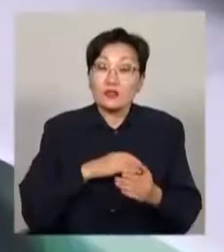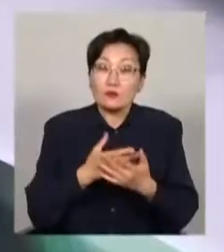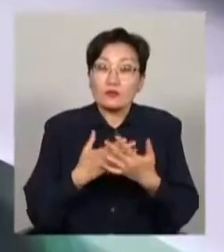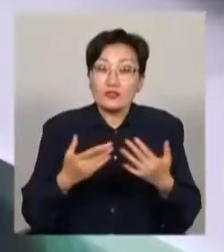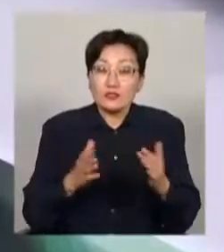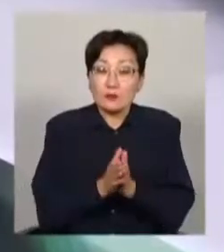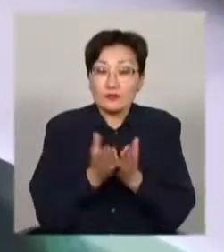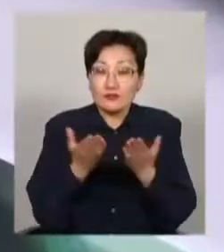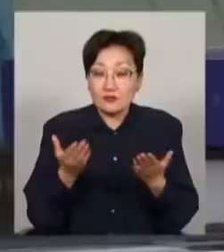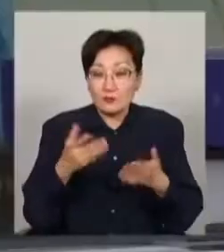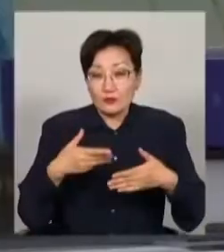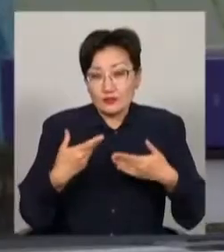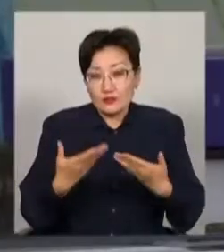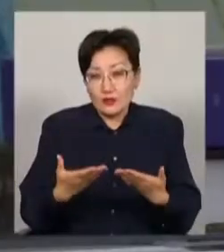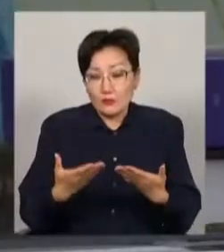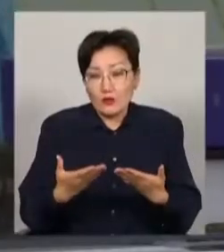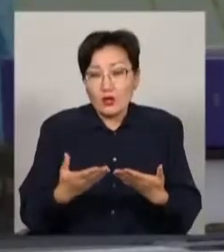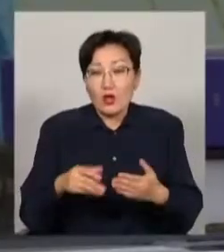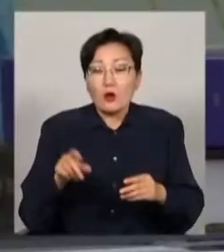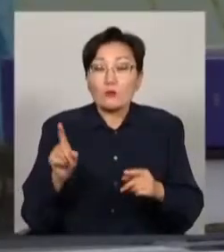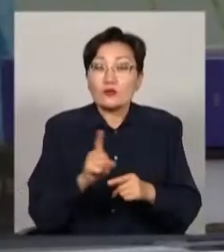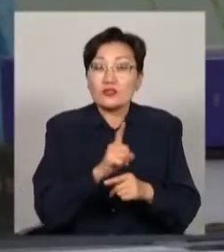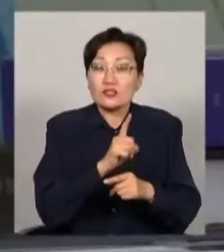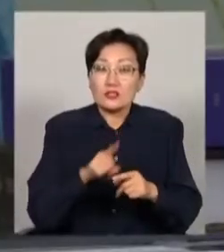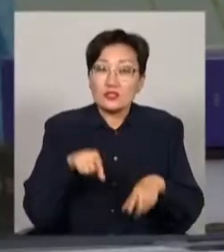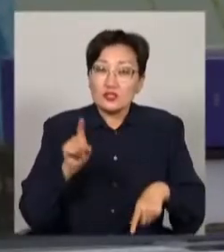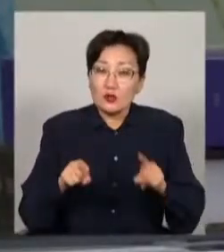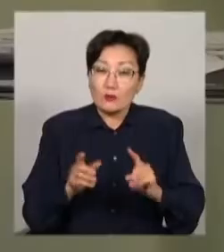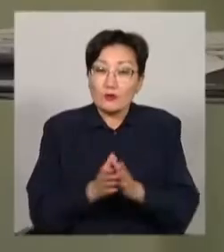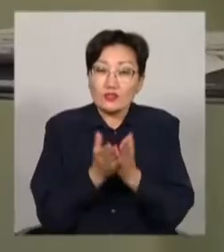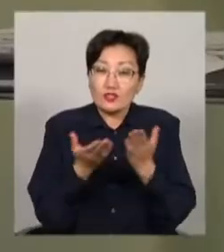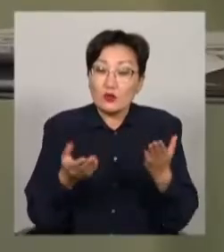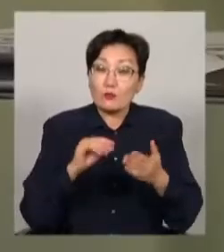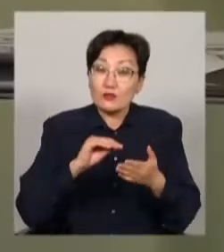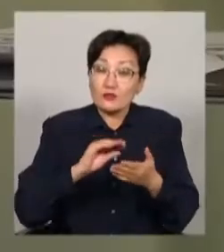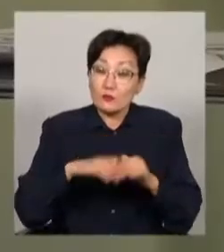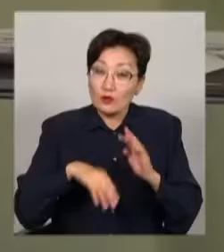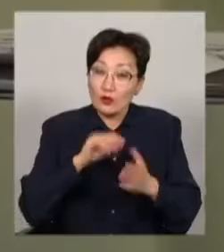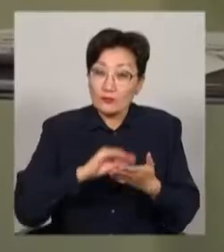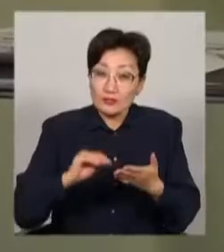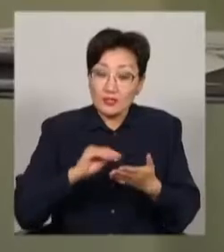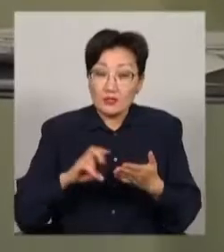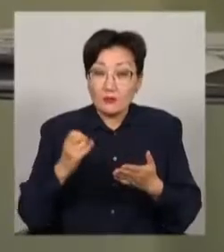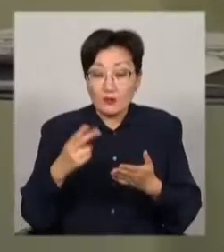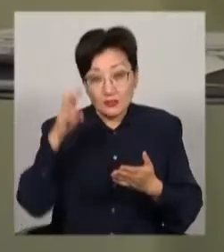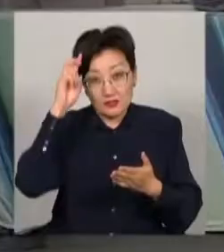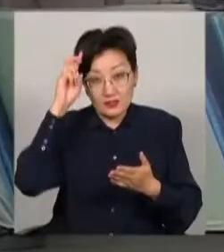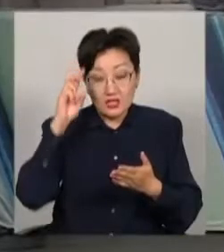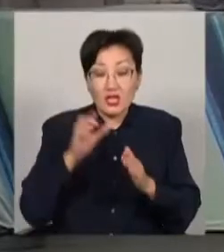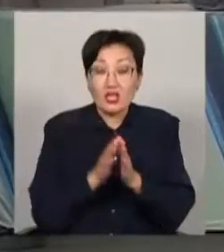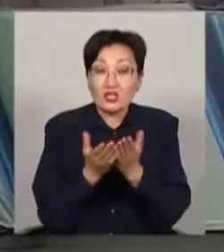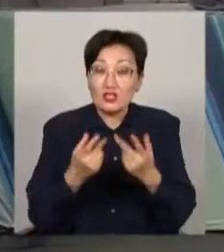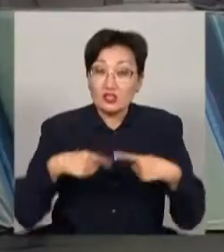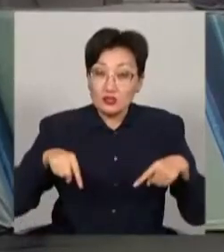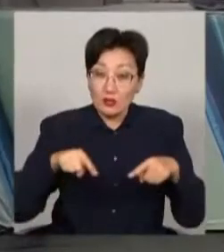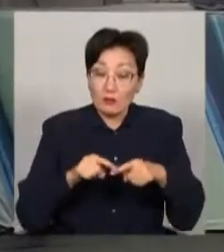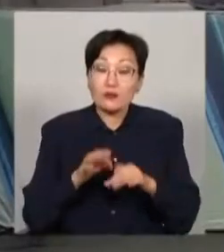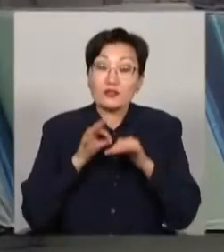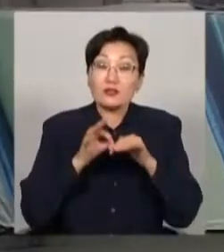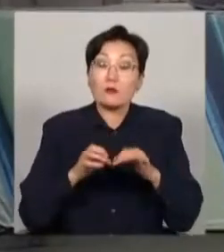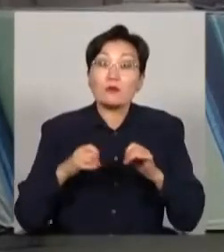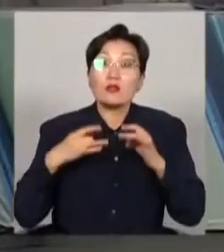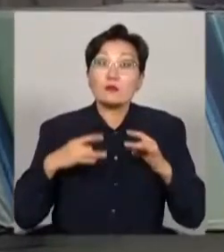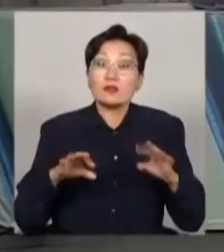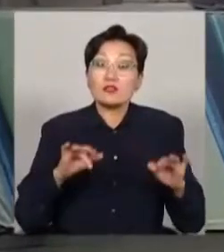изданий на ярмарке представлены экспонаты Музея редких книг и рукописей Национальной государственной книжной палаты. Мероприятие сопровождал